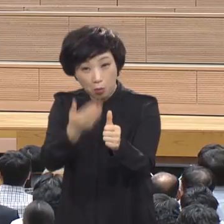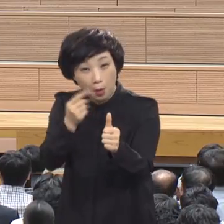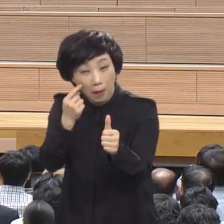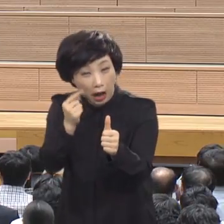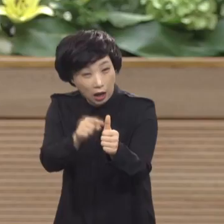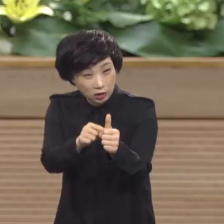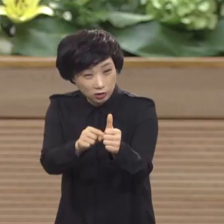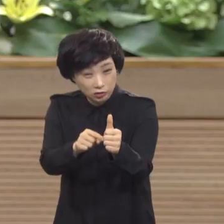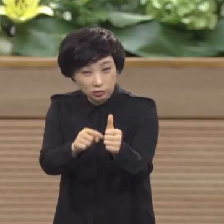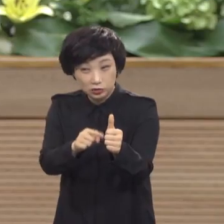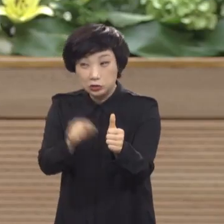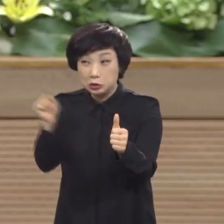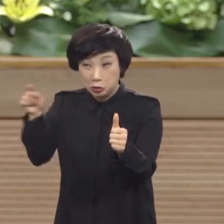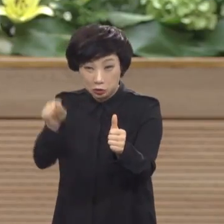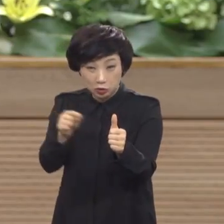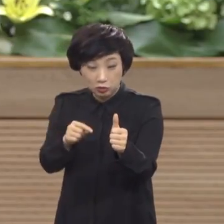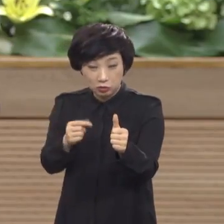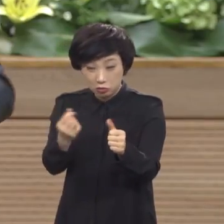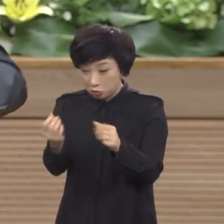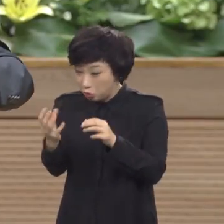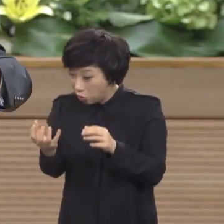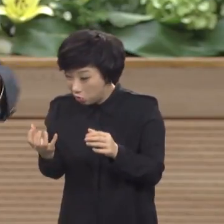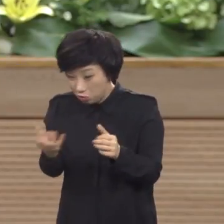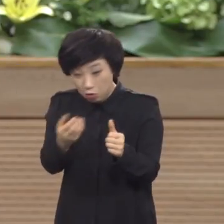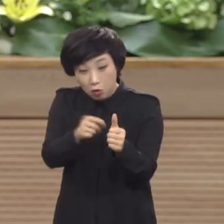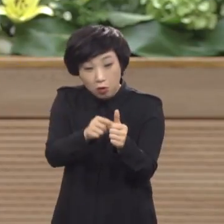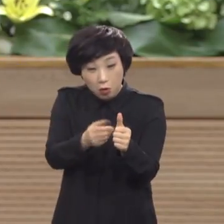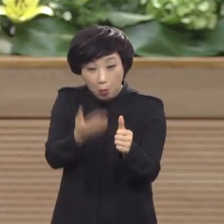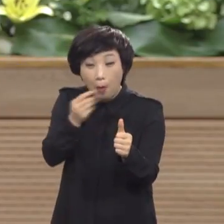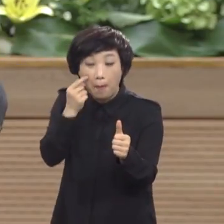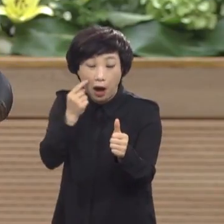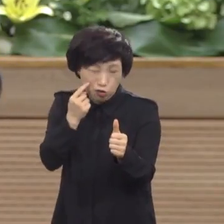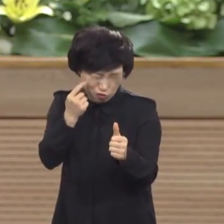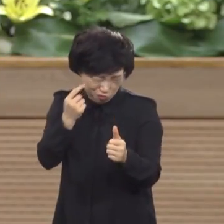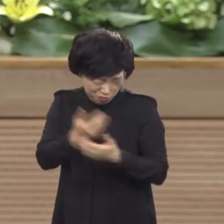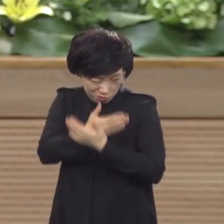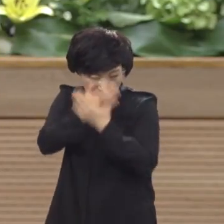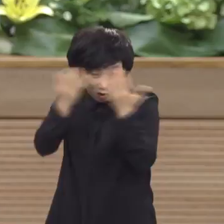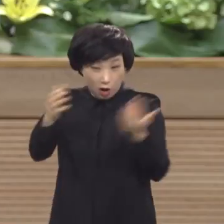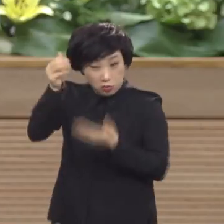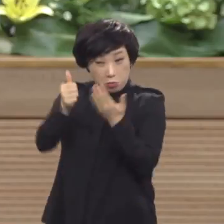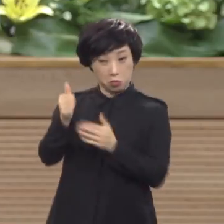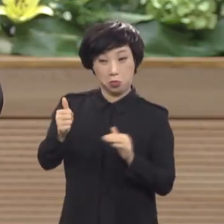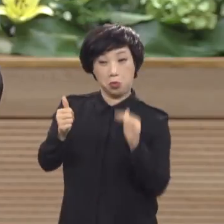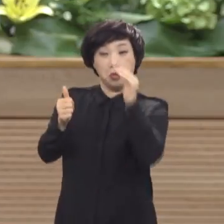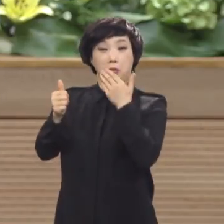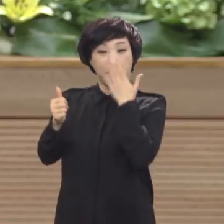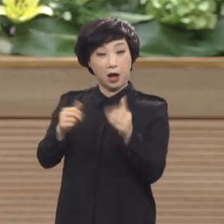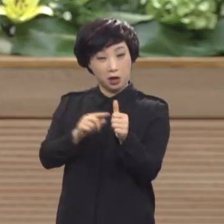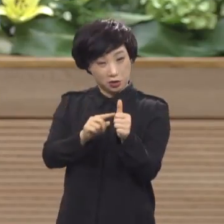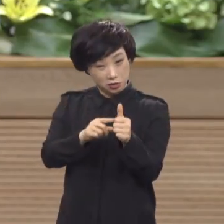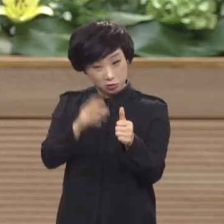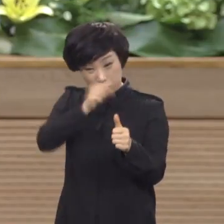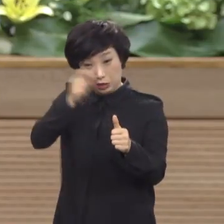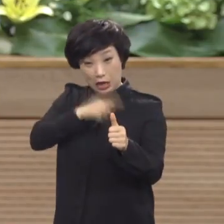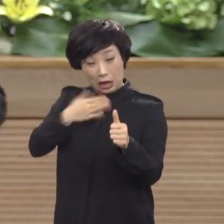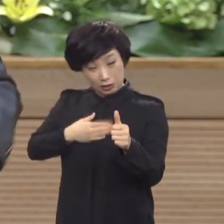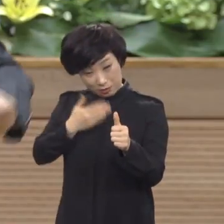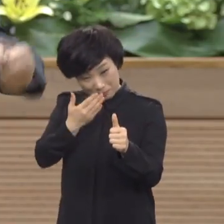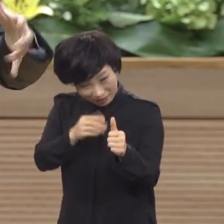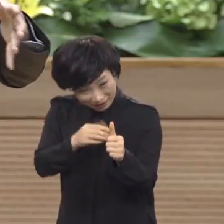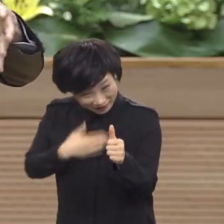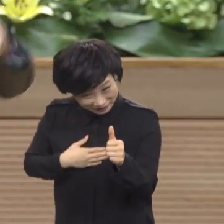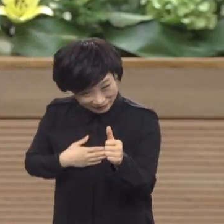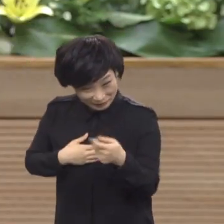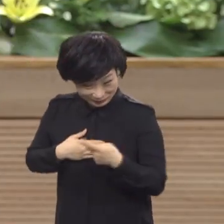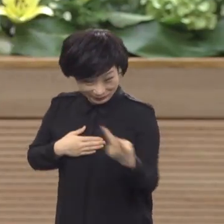여보 이건 먹으면 눈이 밝아지고 하나님처럼 되고 선악을 알게 되는데